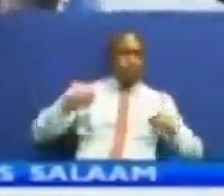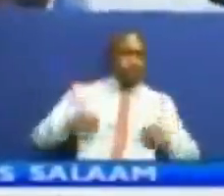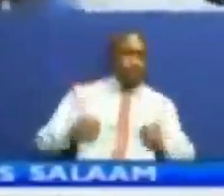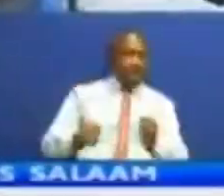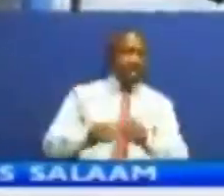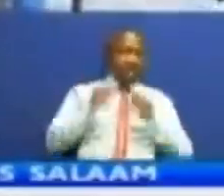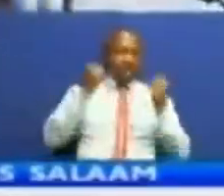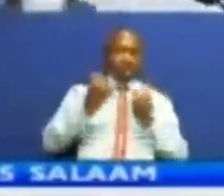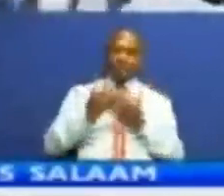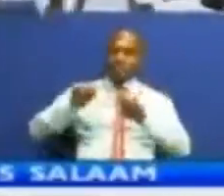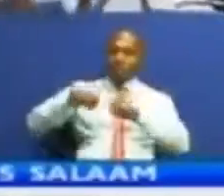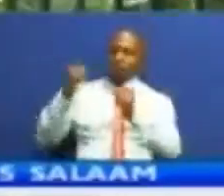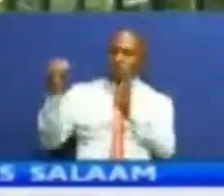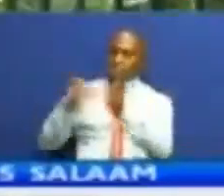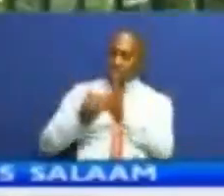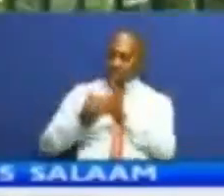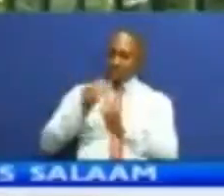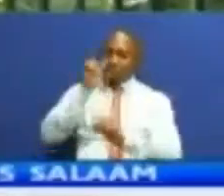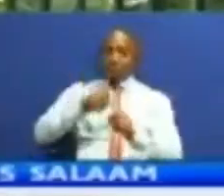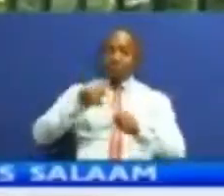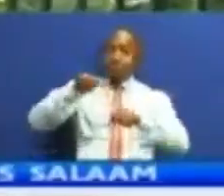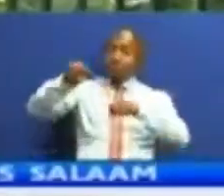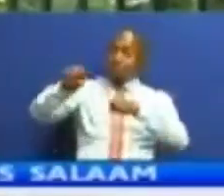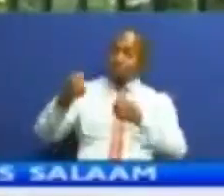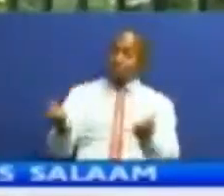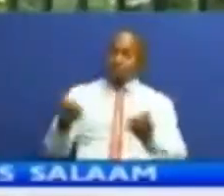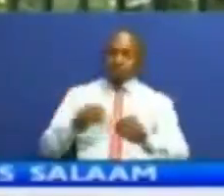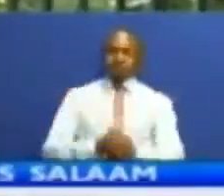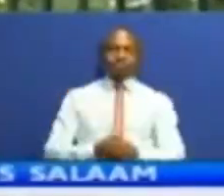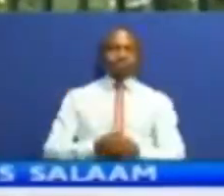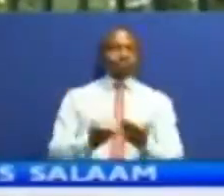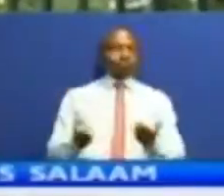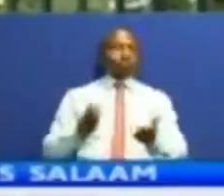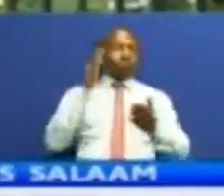sheria kwa watumiaji wa bodaboda? Ni kuhakikisha kwamba